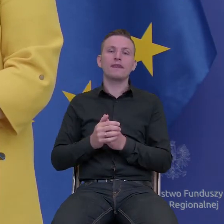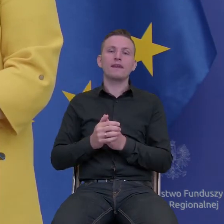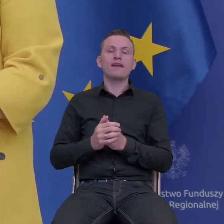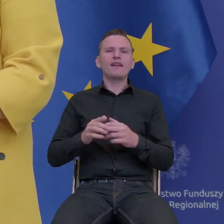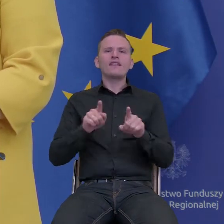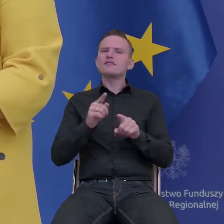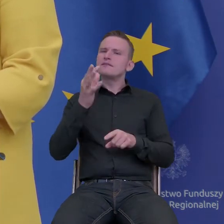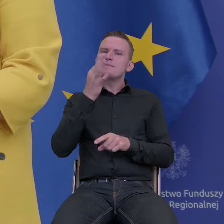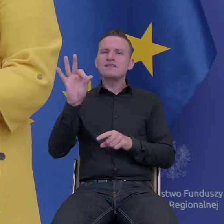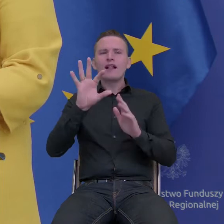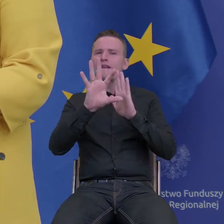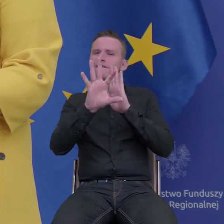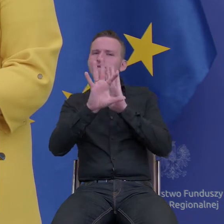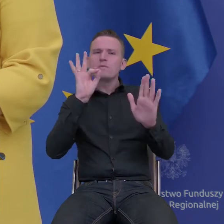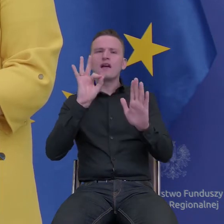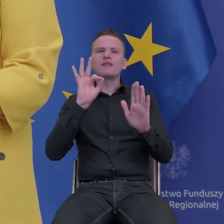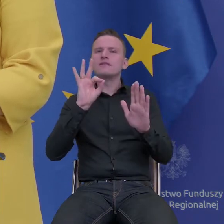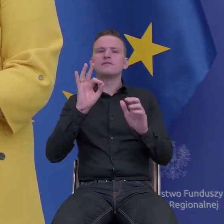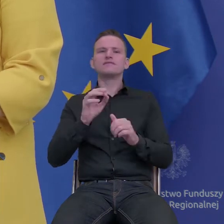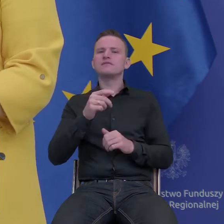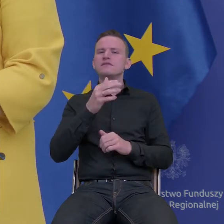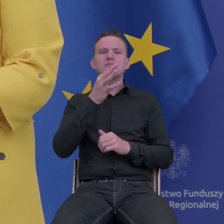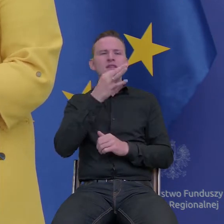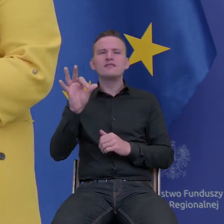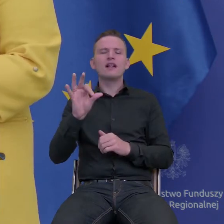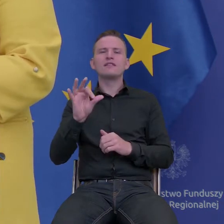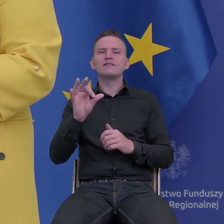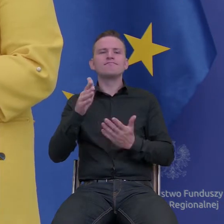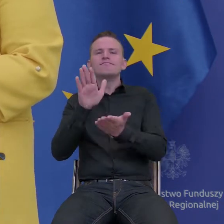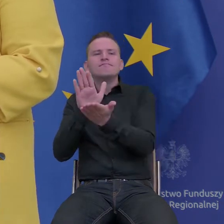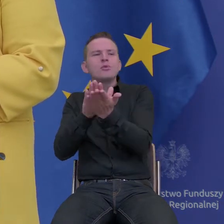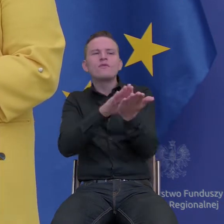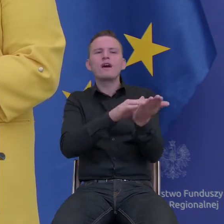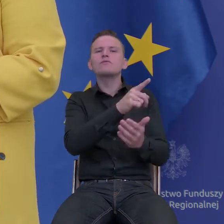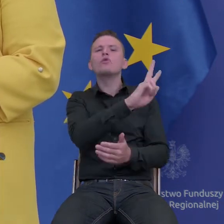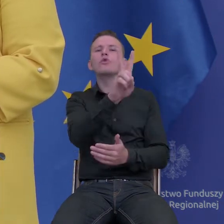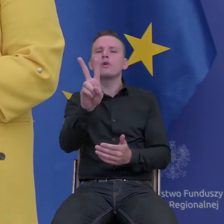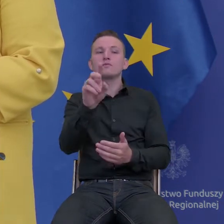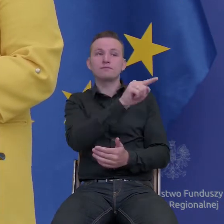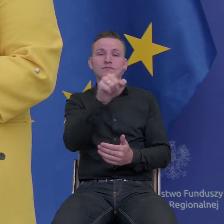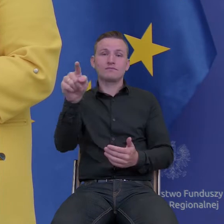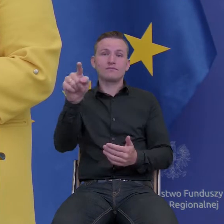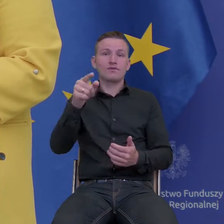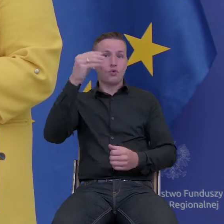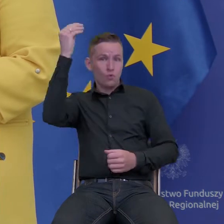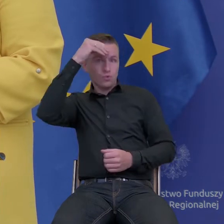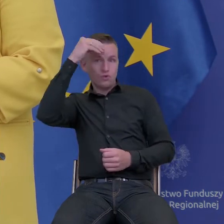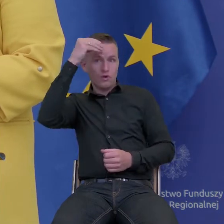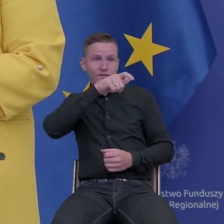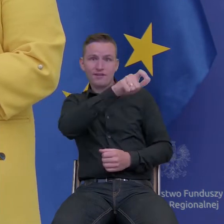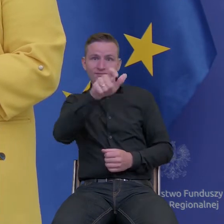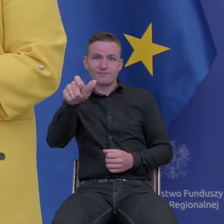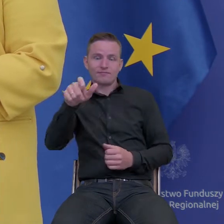zaangażowali się w realizację tych poszukiwania różnych możliwości, w jaki